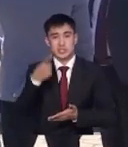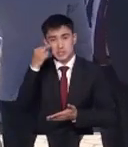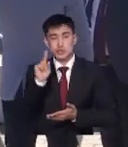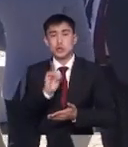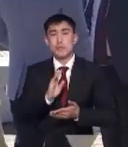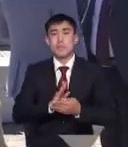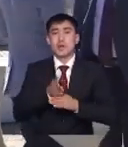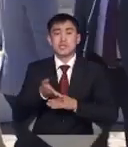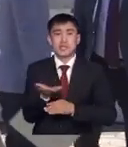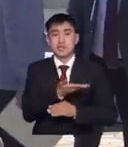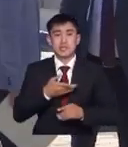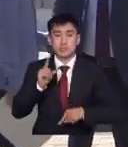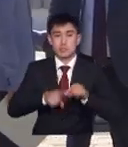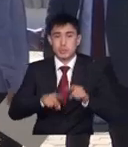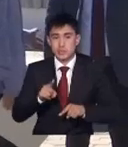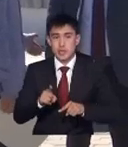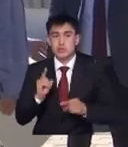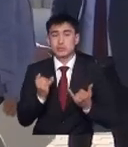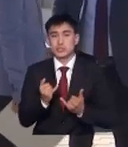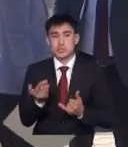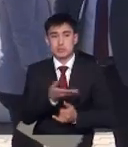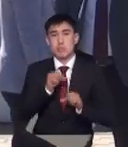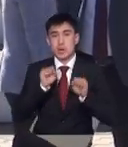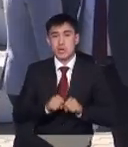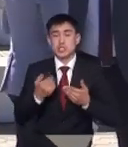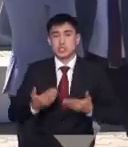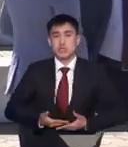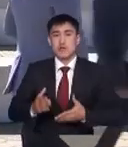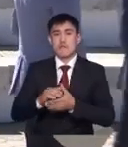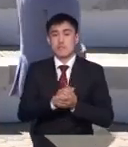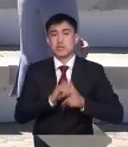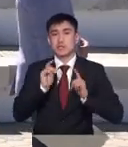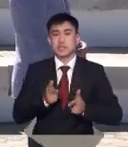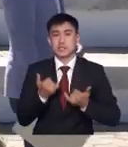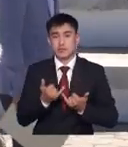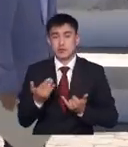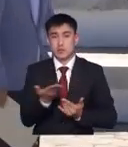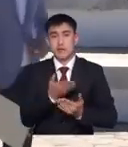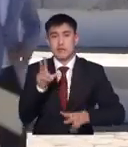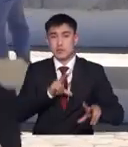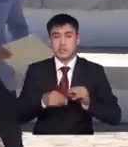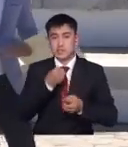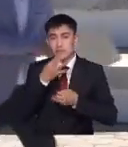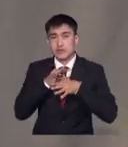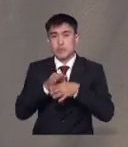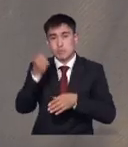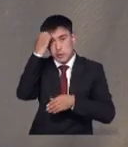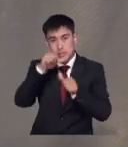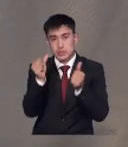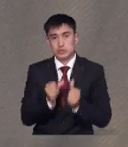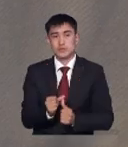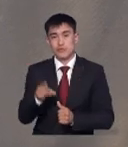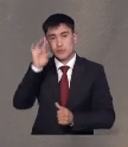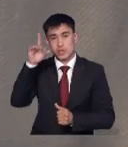что пришлось пройти их предкам, чтобы сейчас мы могли жить в мире и согласии. Сегодня мы возлагаем цветы к памятнику одного из